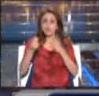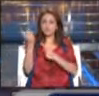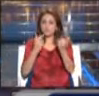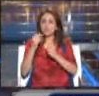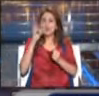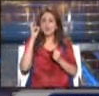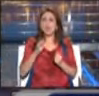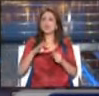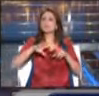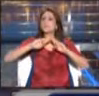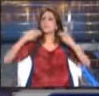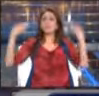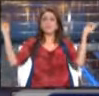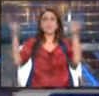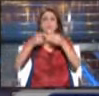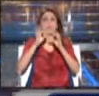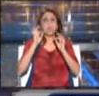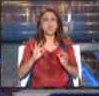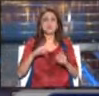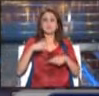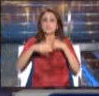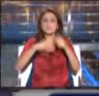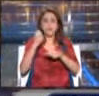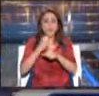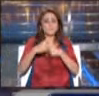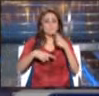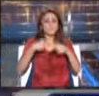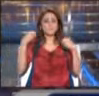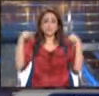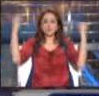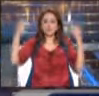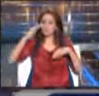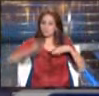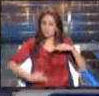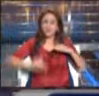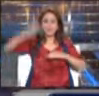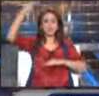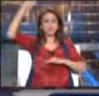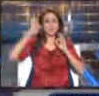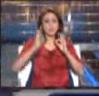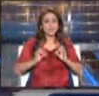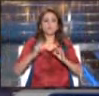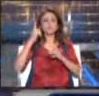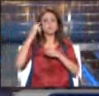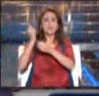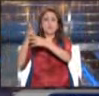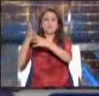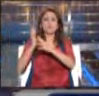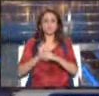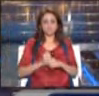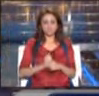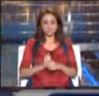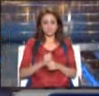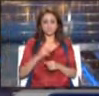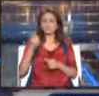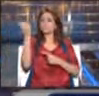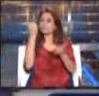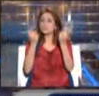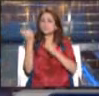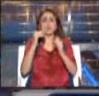للجميع، حق يمارسه كل افراد الشعب كبرهم وصغيرهم بكل اجناسهم